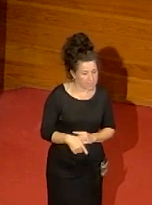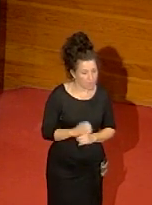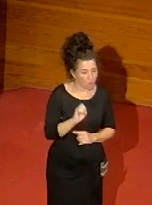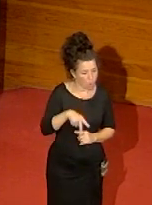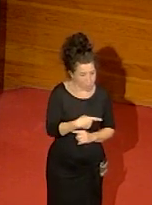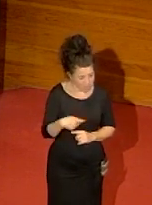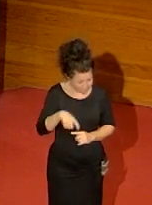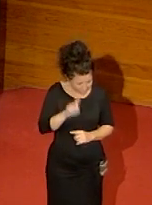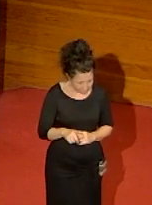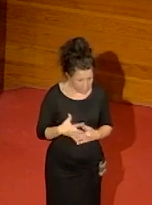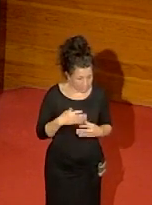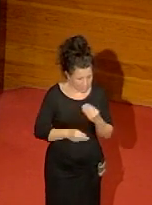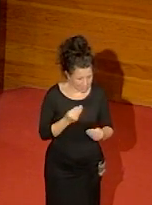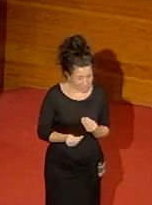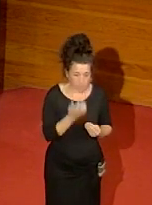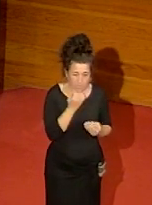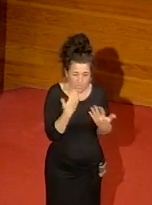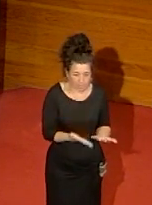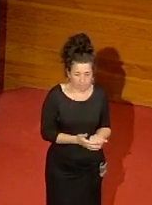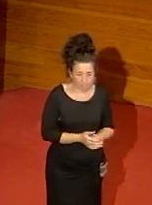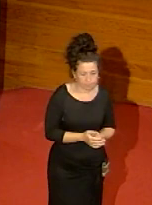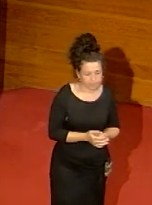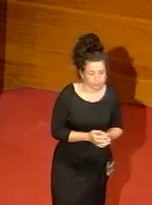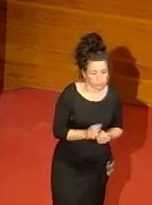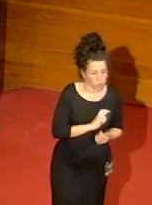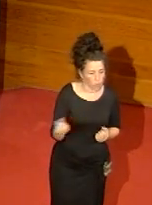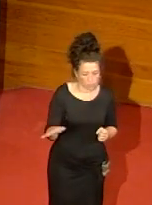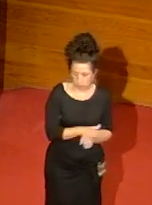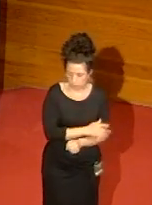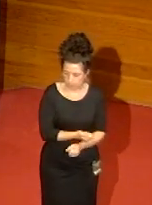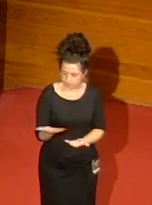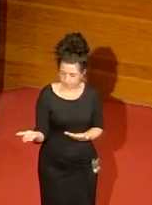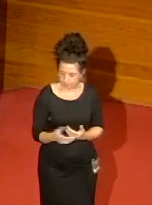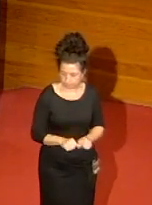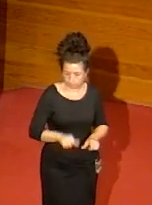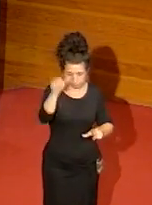erakundeekin esaterako, ez? Eta horren adibide da beste kobertura hau.